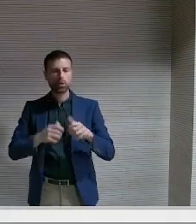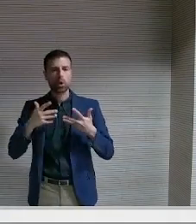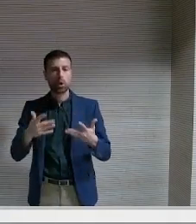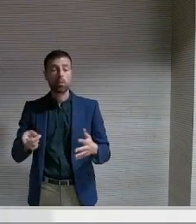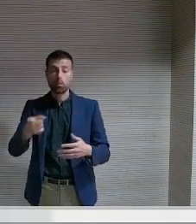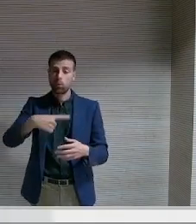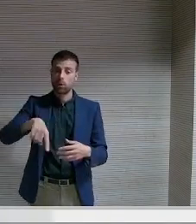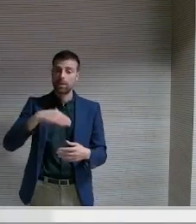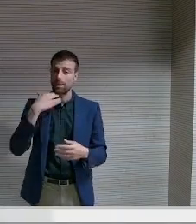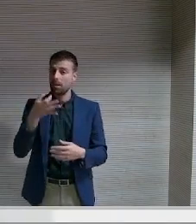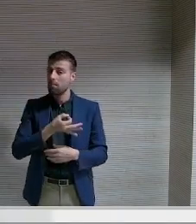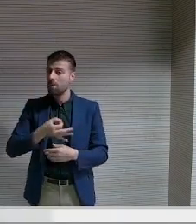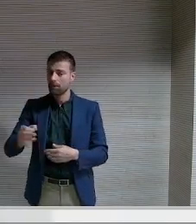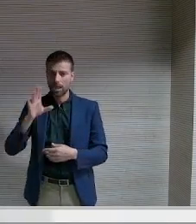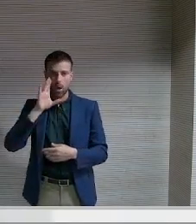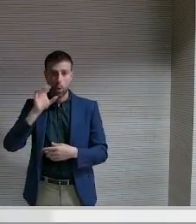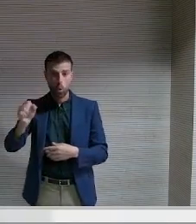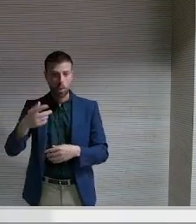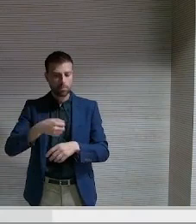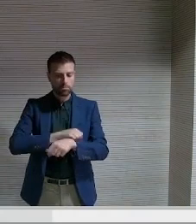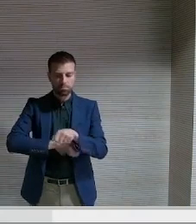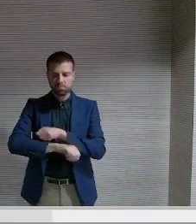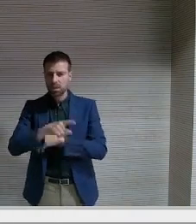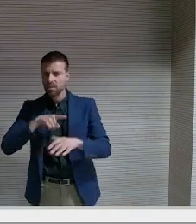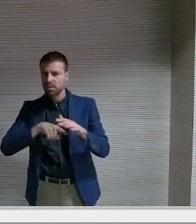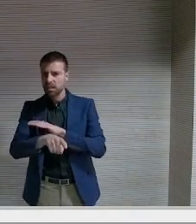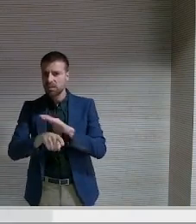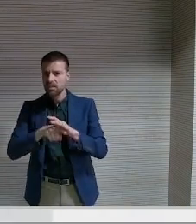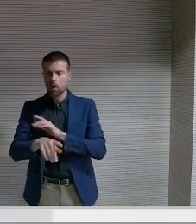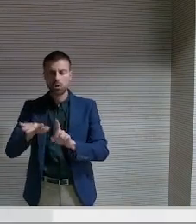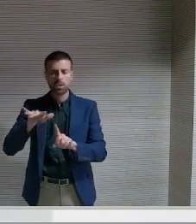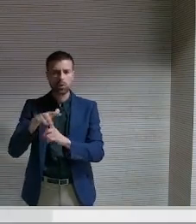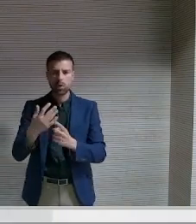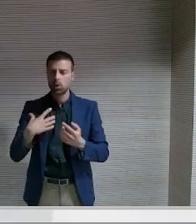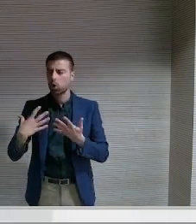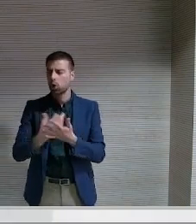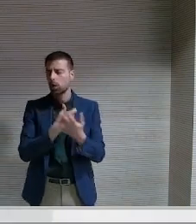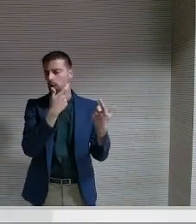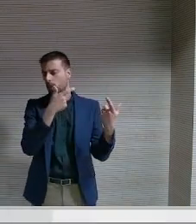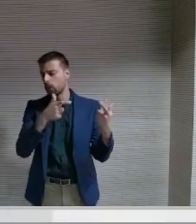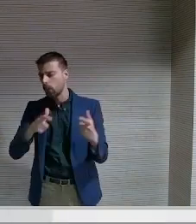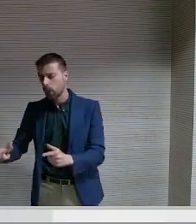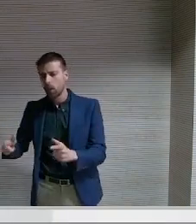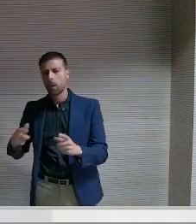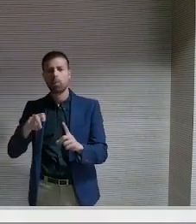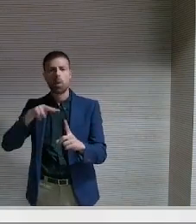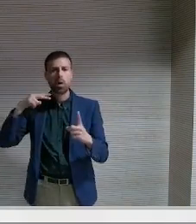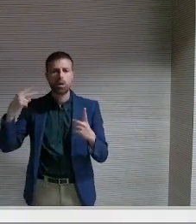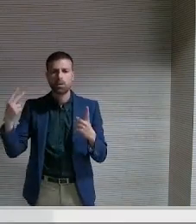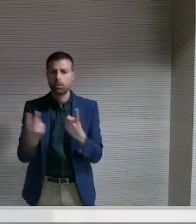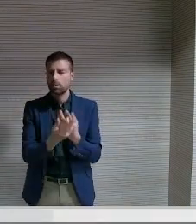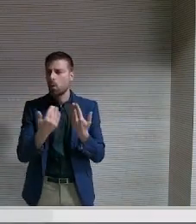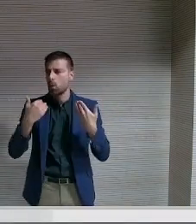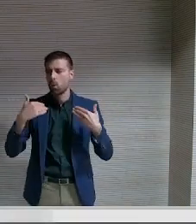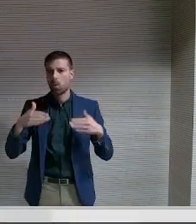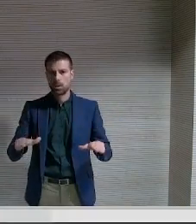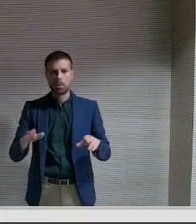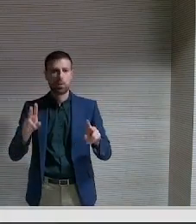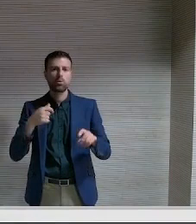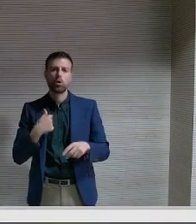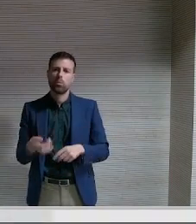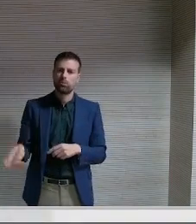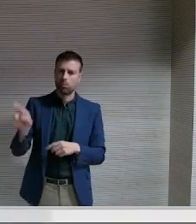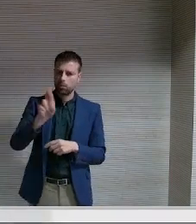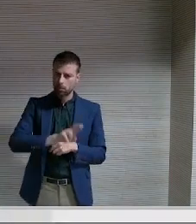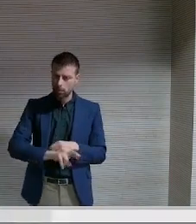està focalitzat en gestionar aquesta situació des de totes les repercussions o totes les dimensions que pugui tenir. Però, insisteixo,